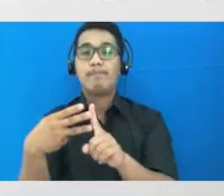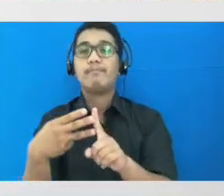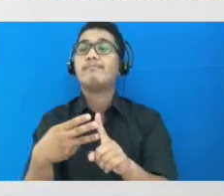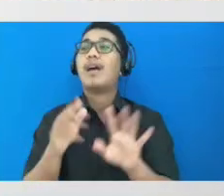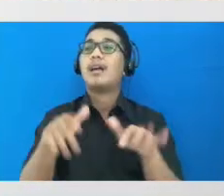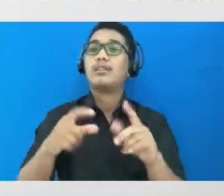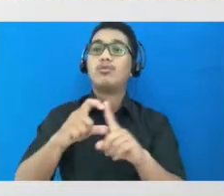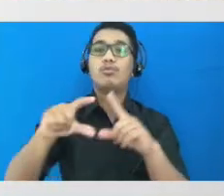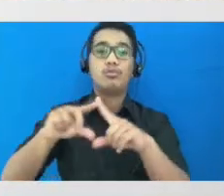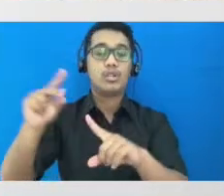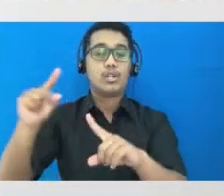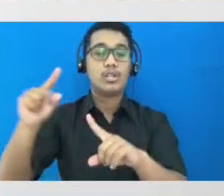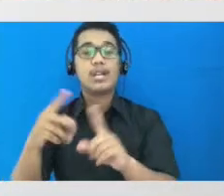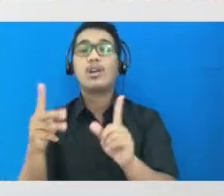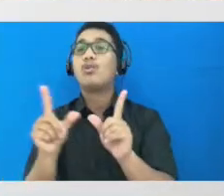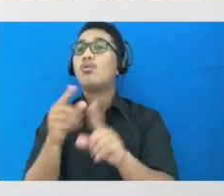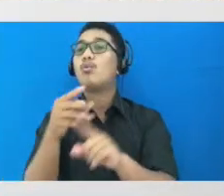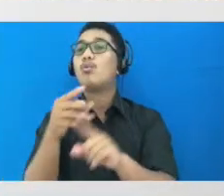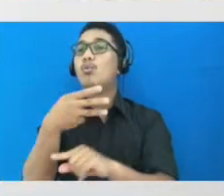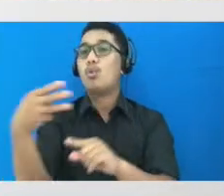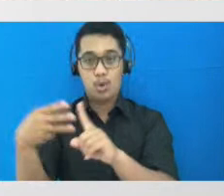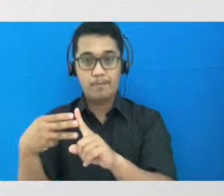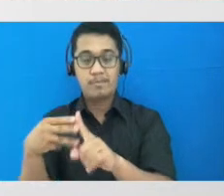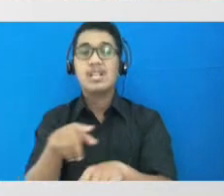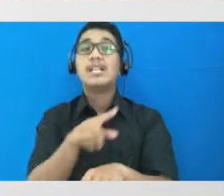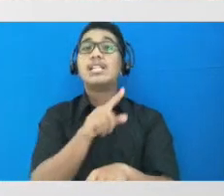ada itu sudah tertutupi.